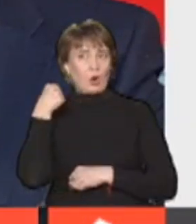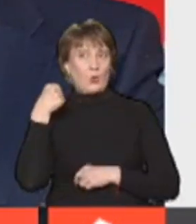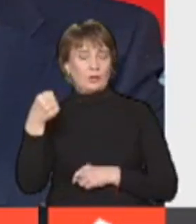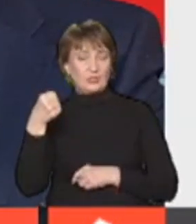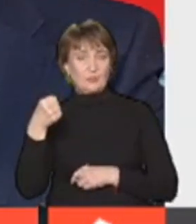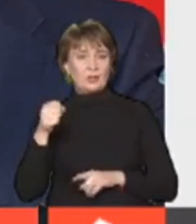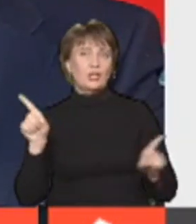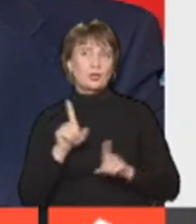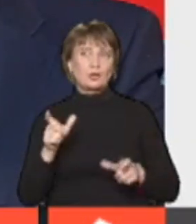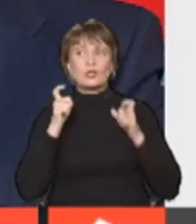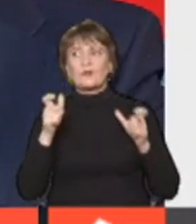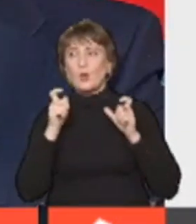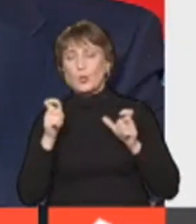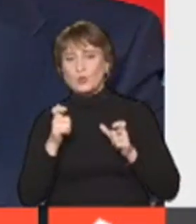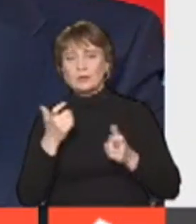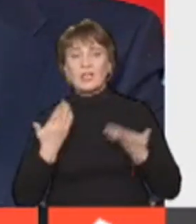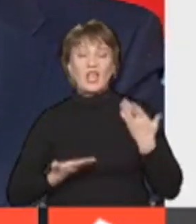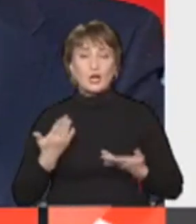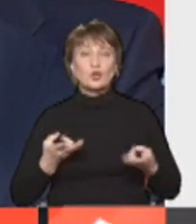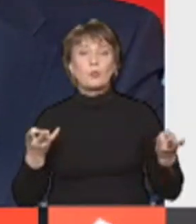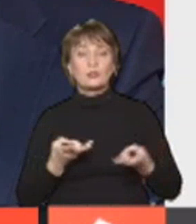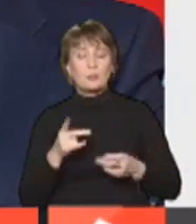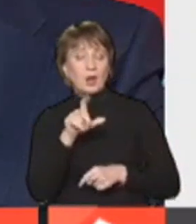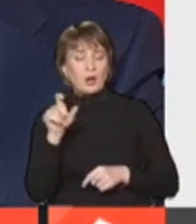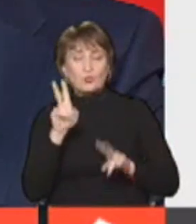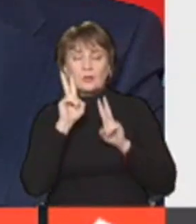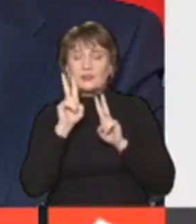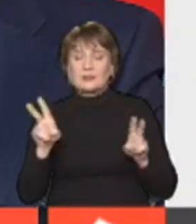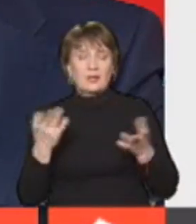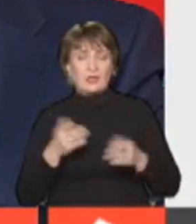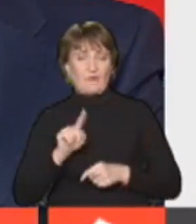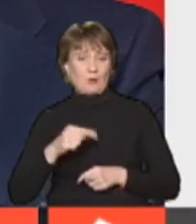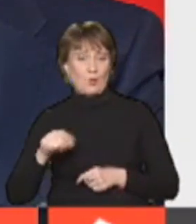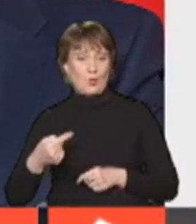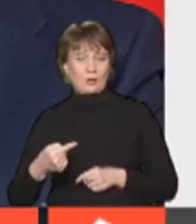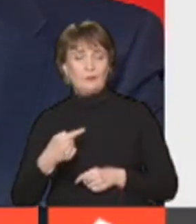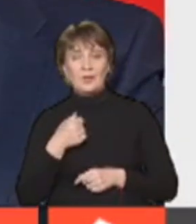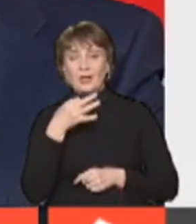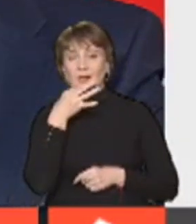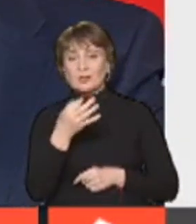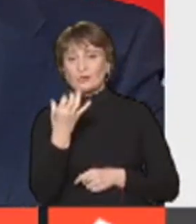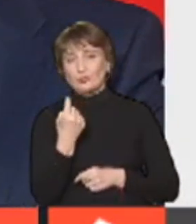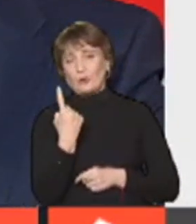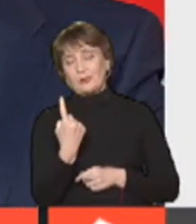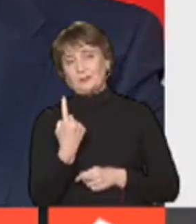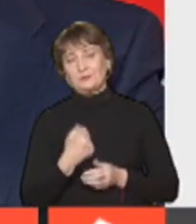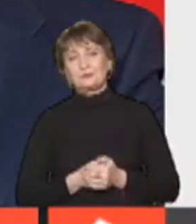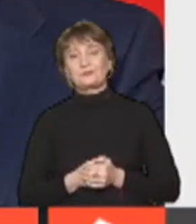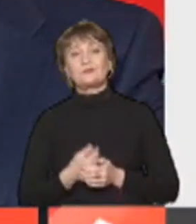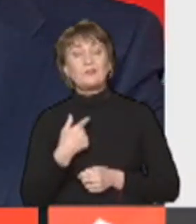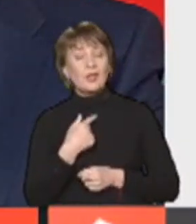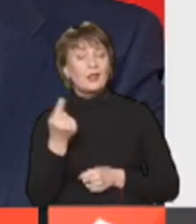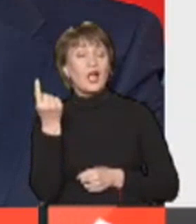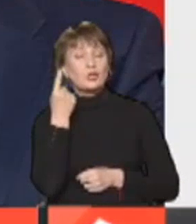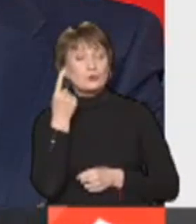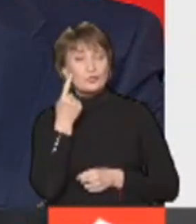там щось вигукувати, якщо потрібно. Але люди навіть не знають, які там вимоги. Ну, я вам скажу ще одну версію. Я чув